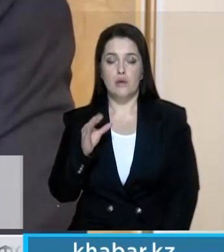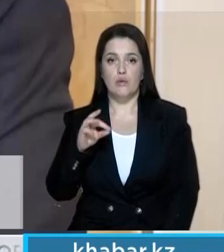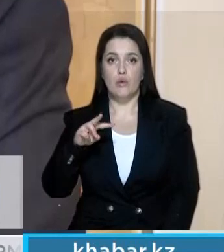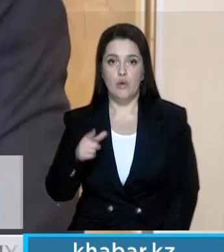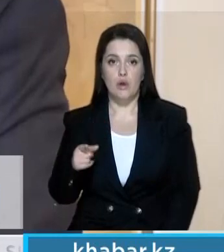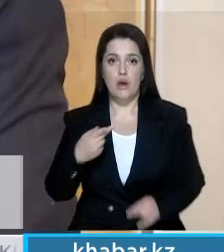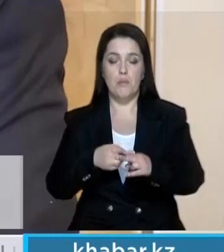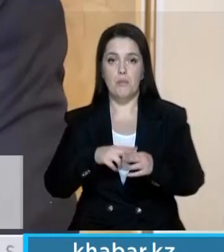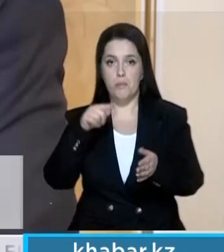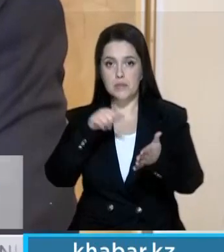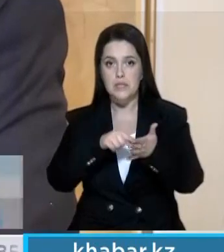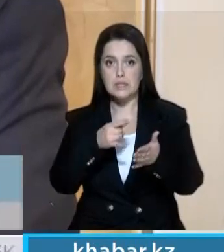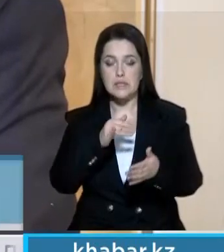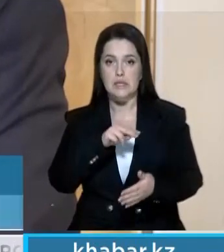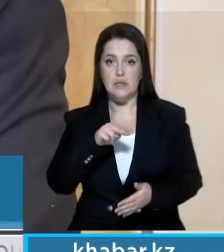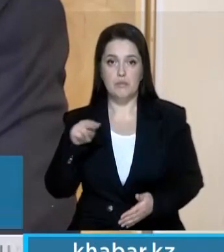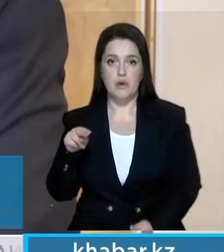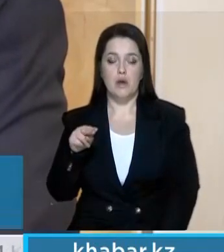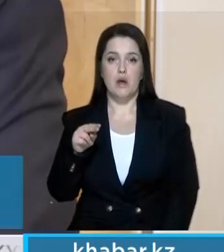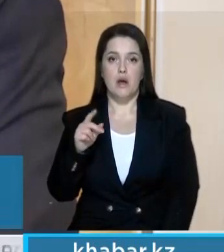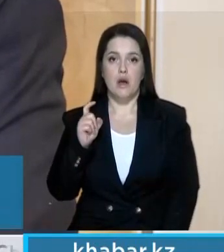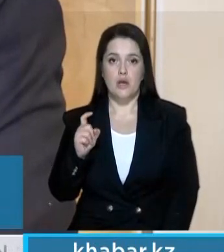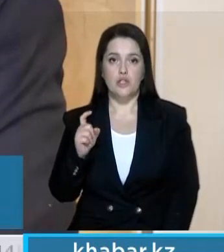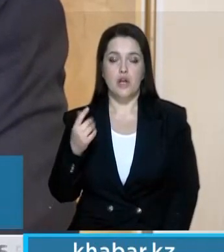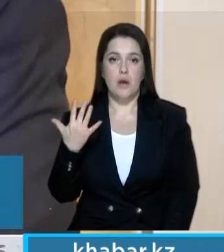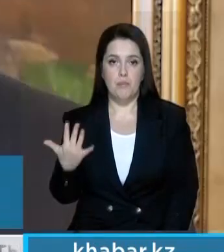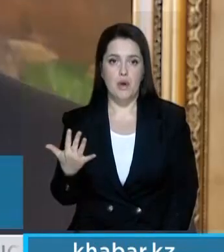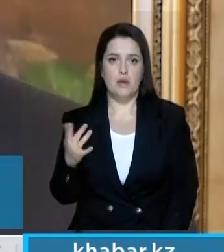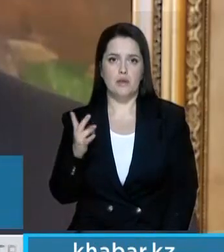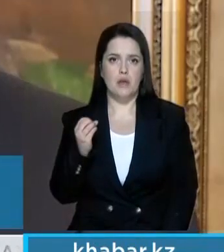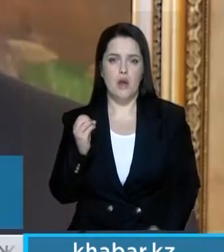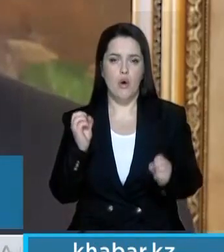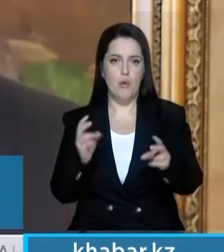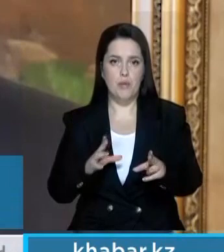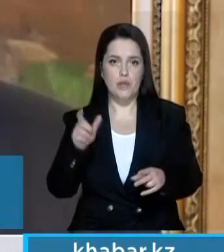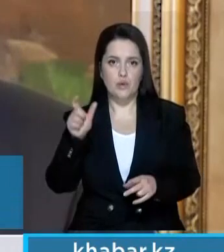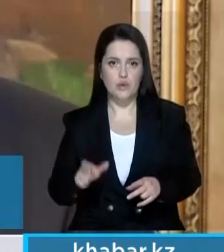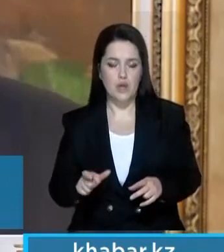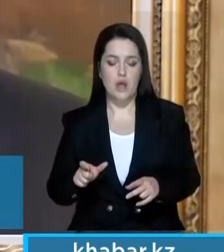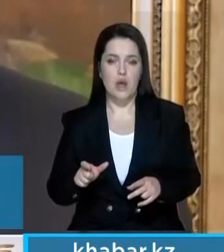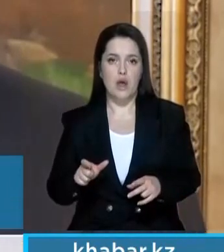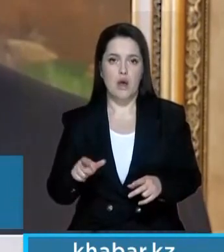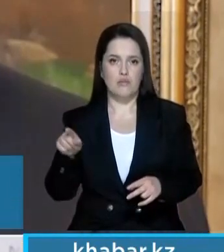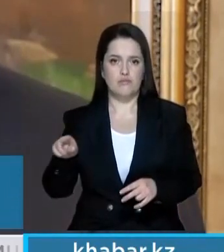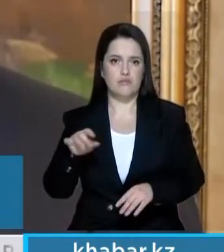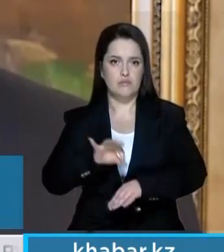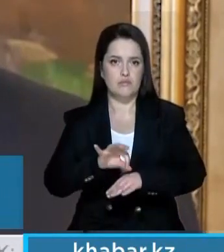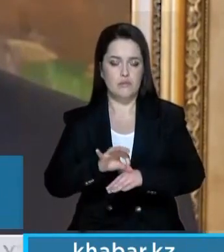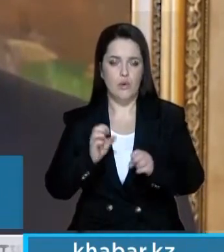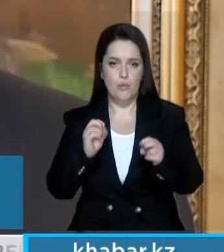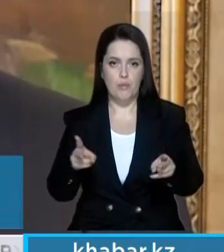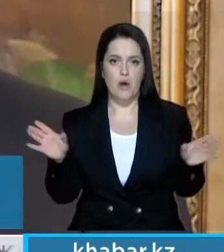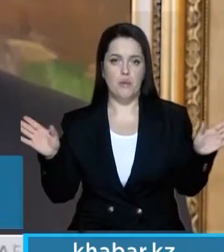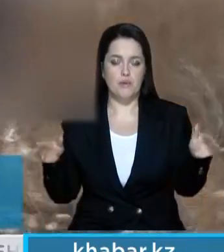гриппа был обнаружен азиатский штамм H5 этот вирус не очень опасен для людей больше влияет на птиц при этом другие животные переносят